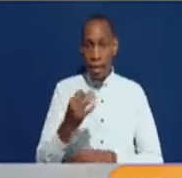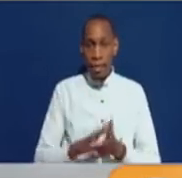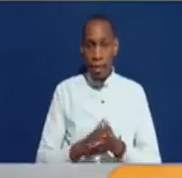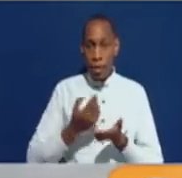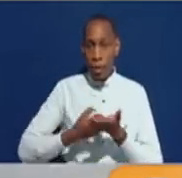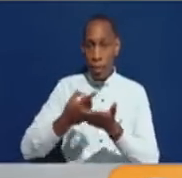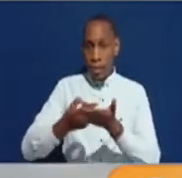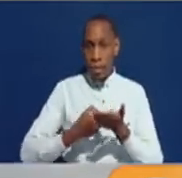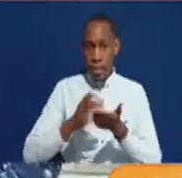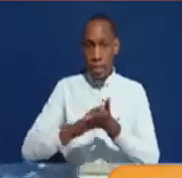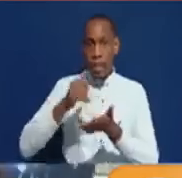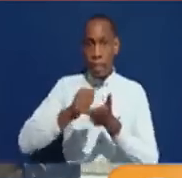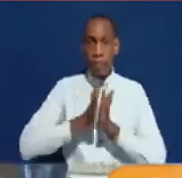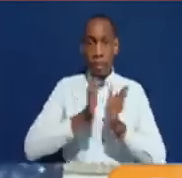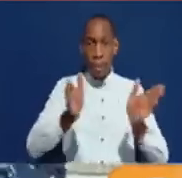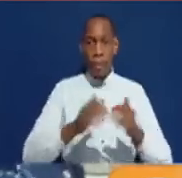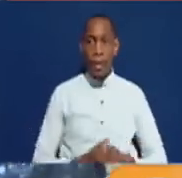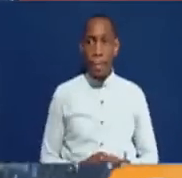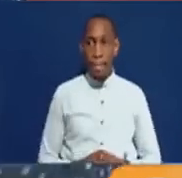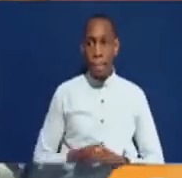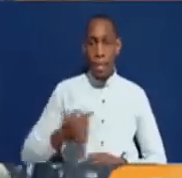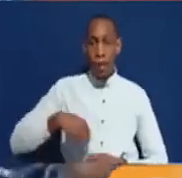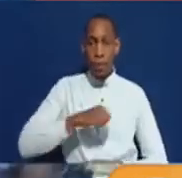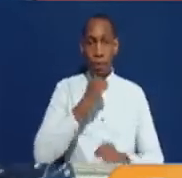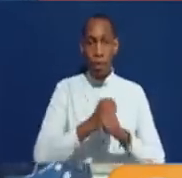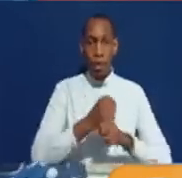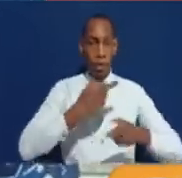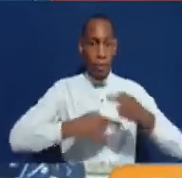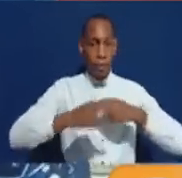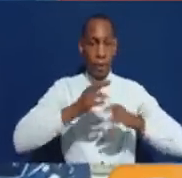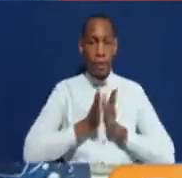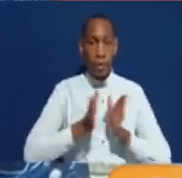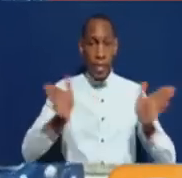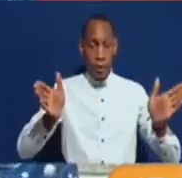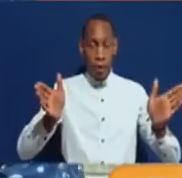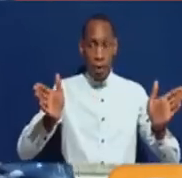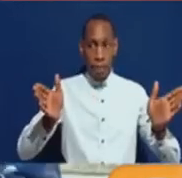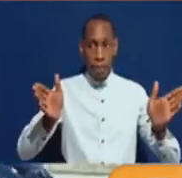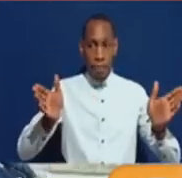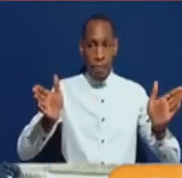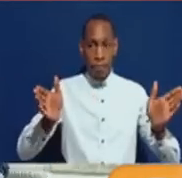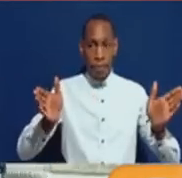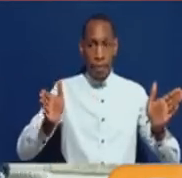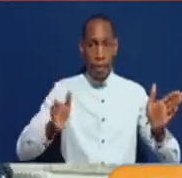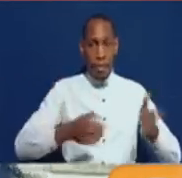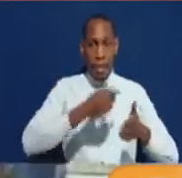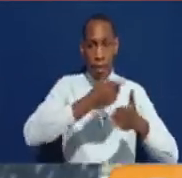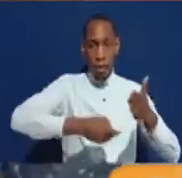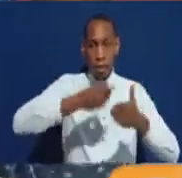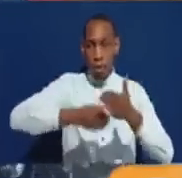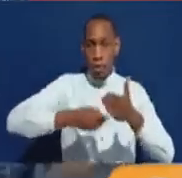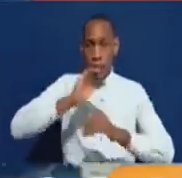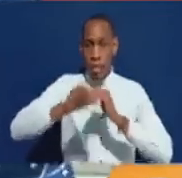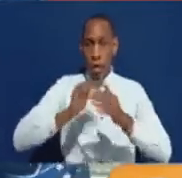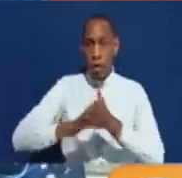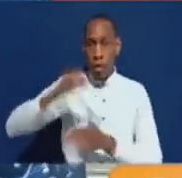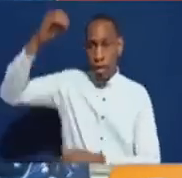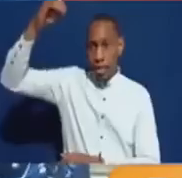mchakato utakaohusisha umma. We are conducting a whole review of tariffs of all our